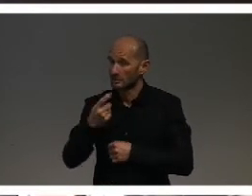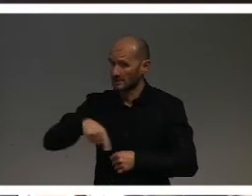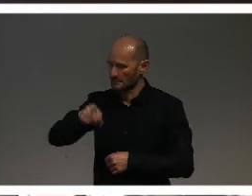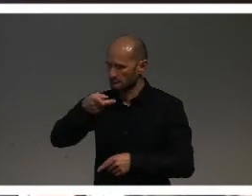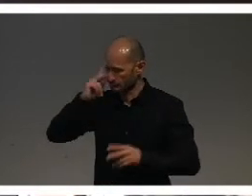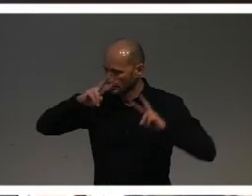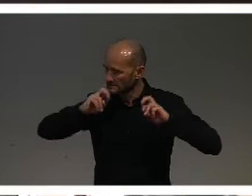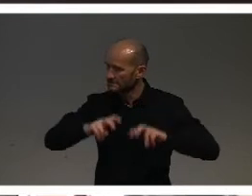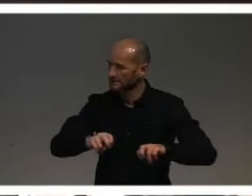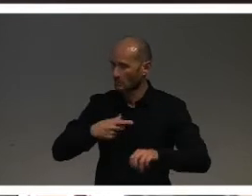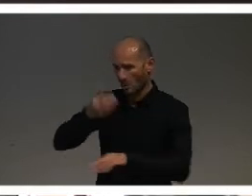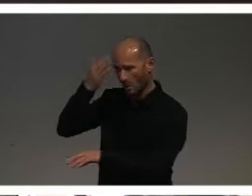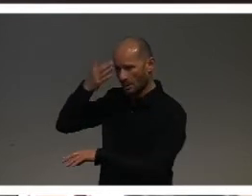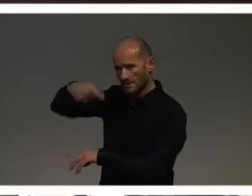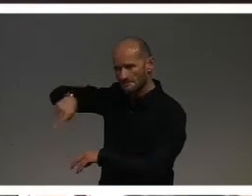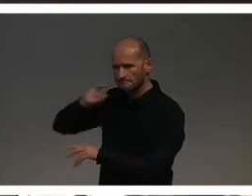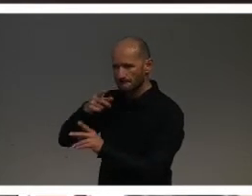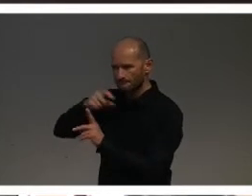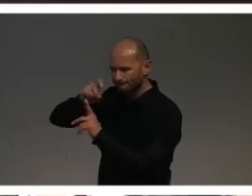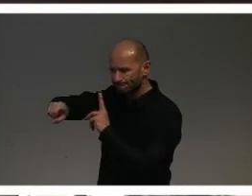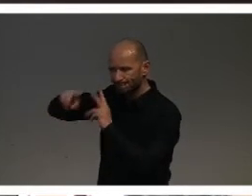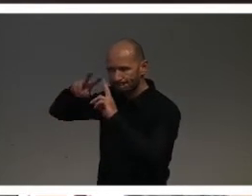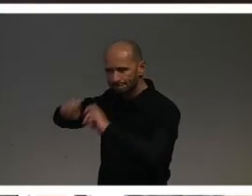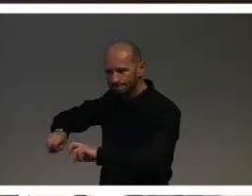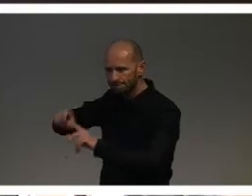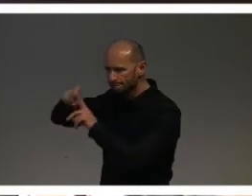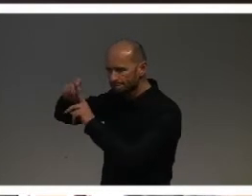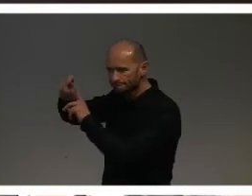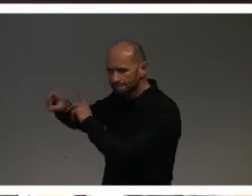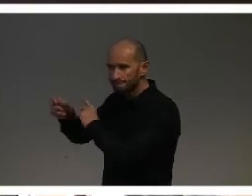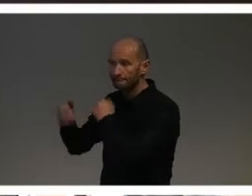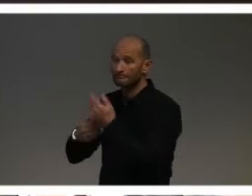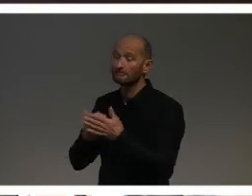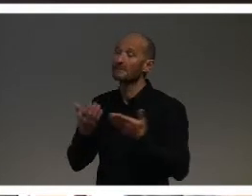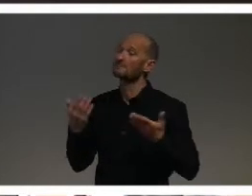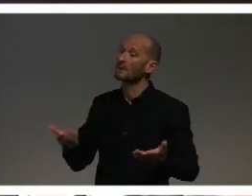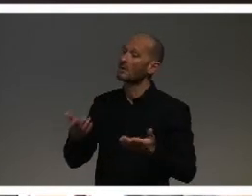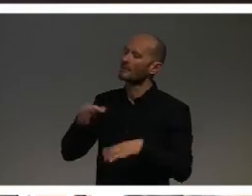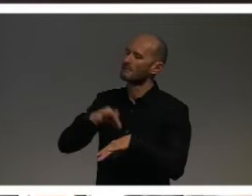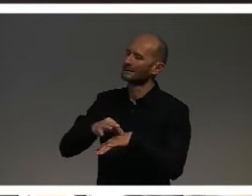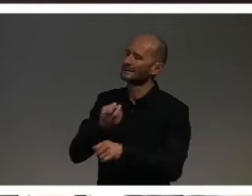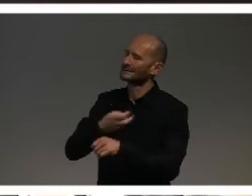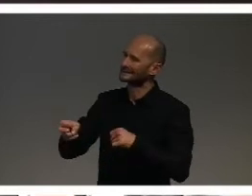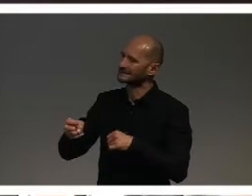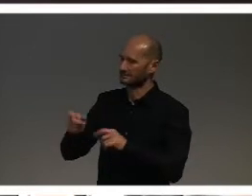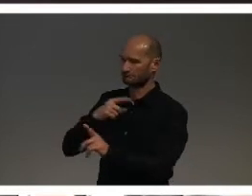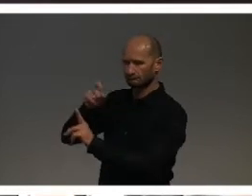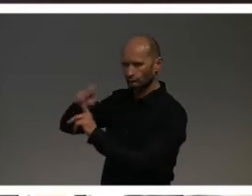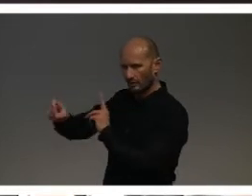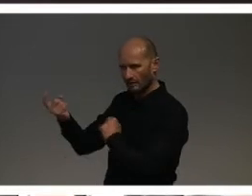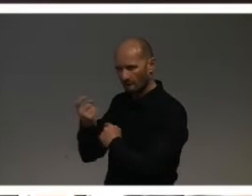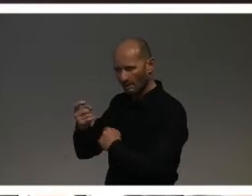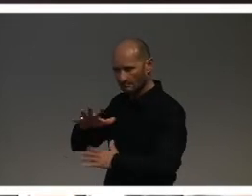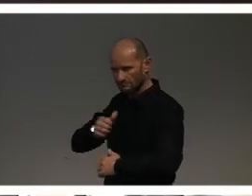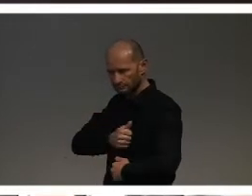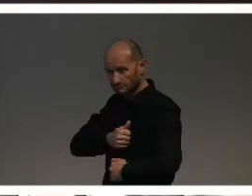d'utiliser les connaissances qu'on a sur le génome, puisque les facteurs de risque aujourd'hui des maladies sont à la fois des facteurs génétiques, mais aussi des facteurs environnementaux. Et donc